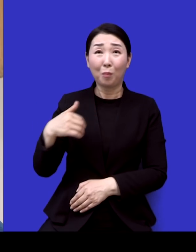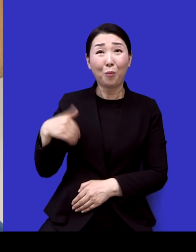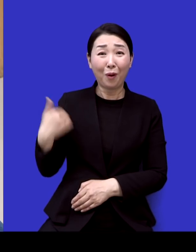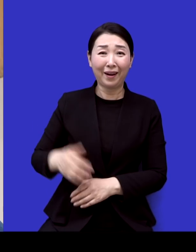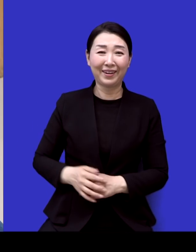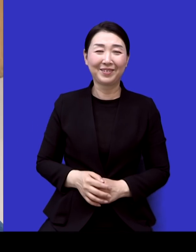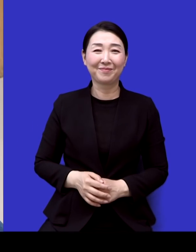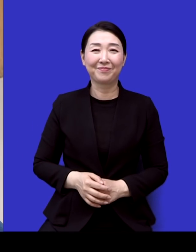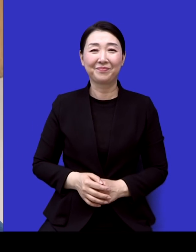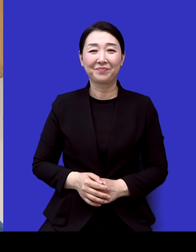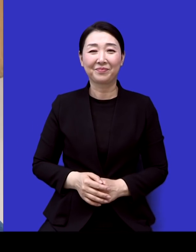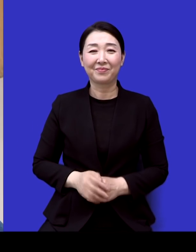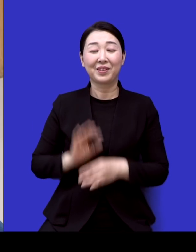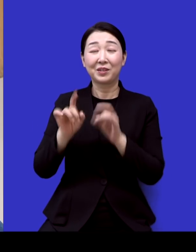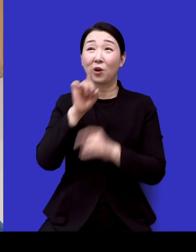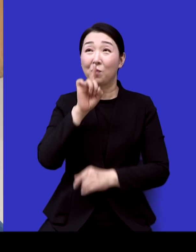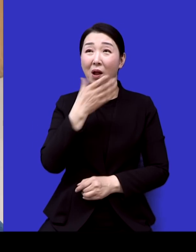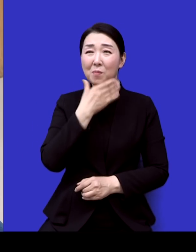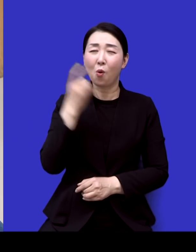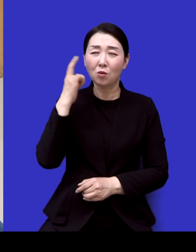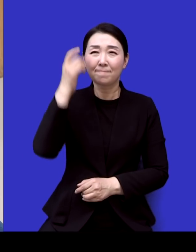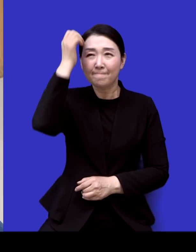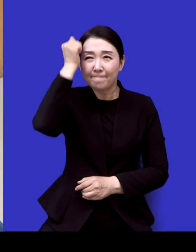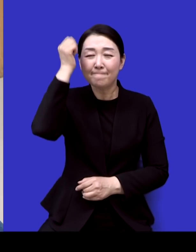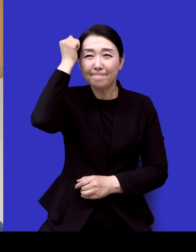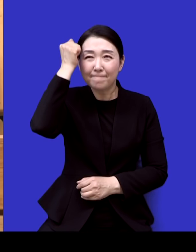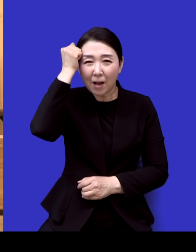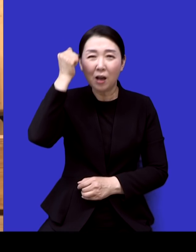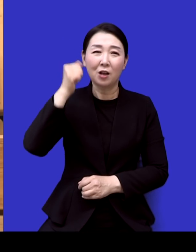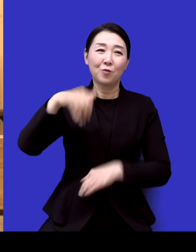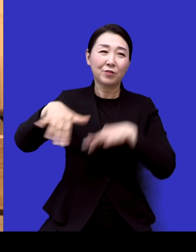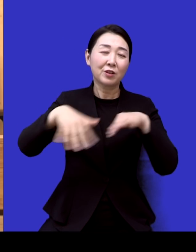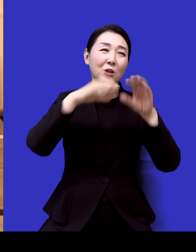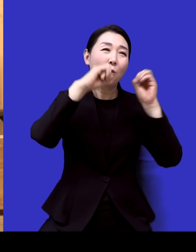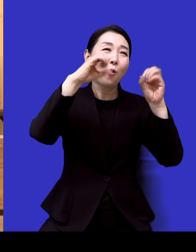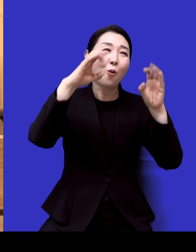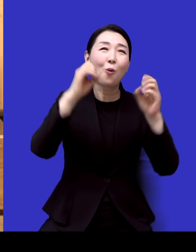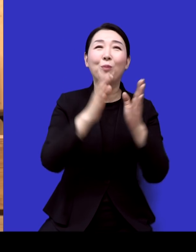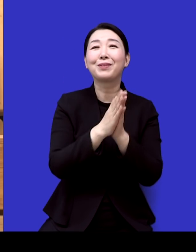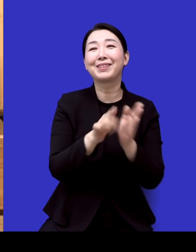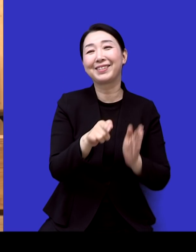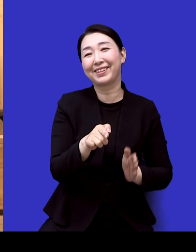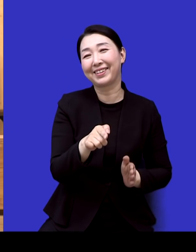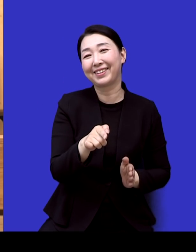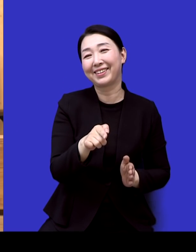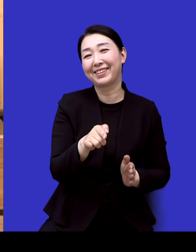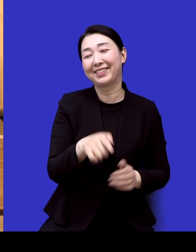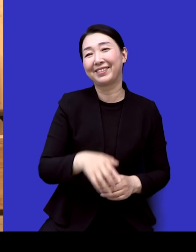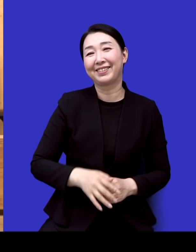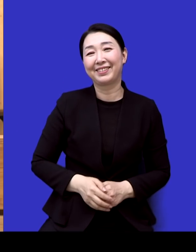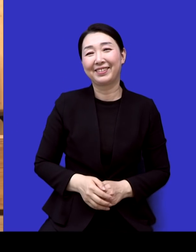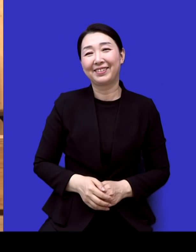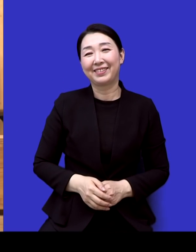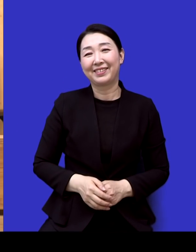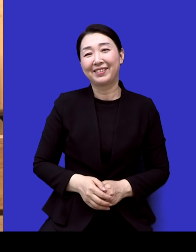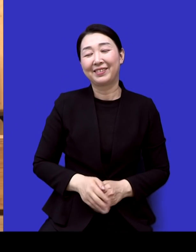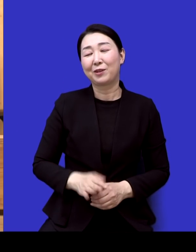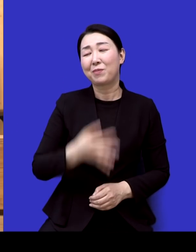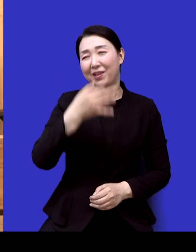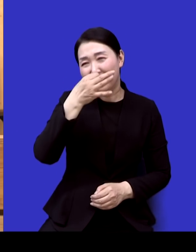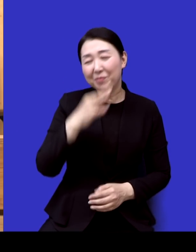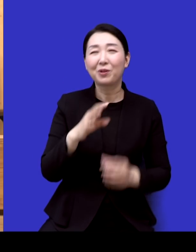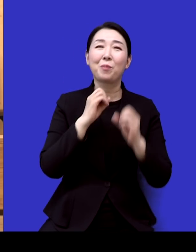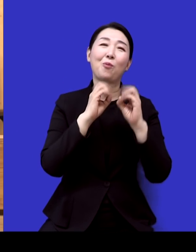뭐 그 태국말로 복음을 외워서 길거리에서 그냥 전하기 시작했던 그런 맨 땅에 헤딩하던 아버지